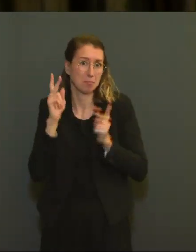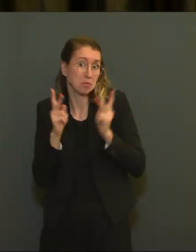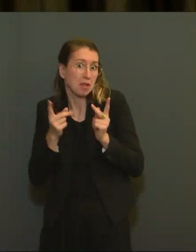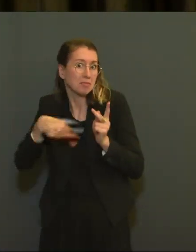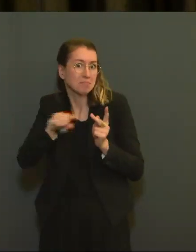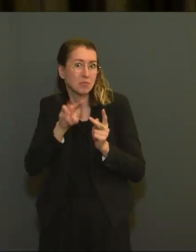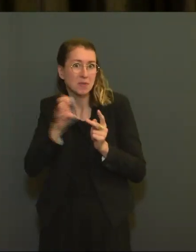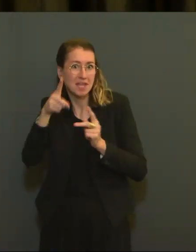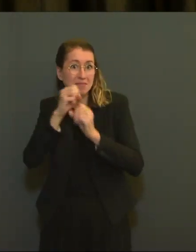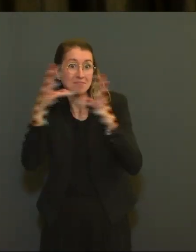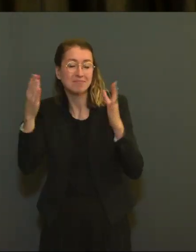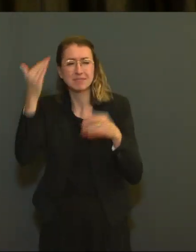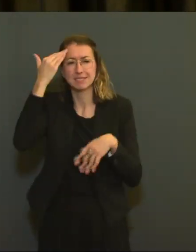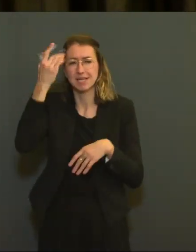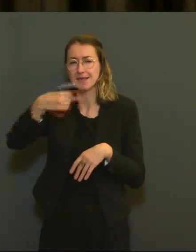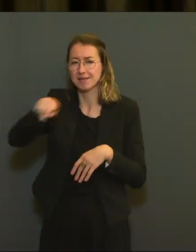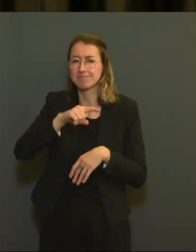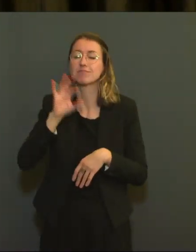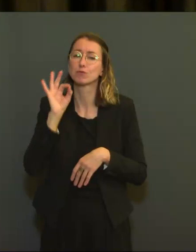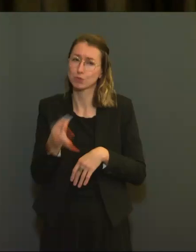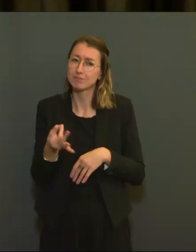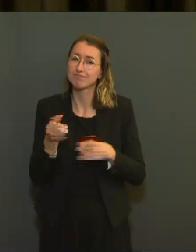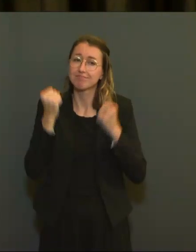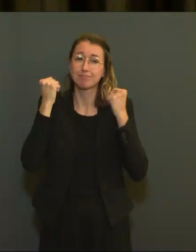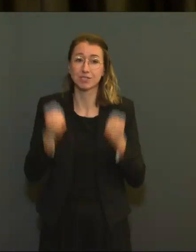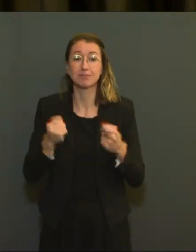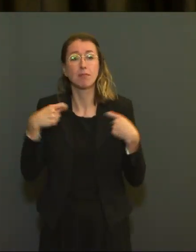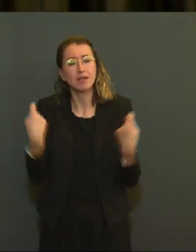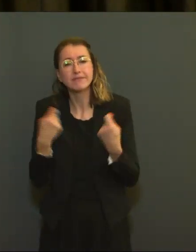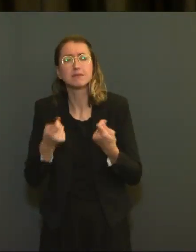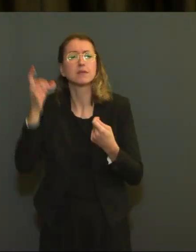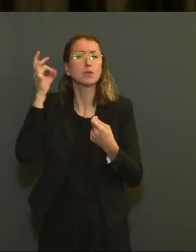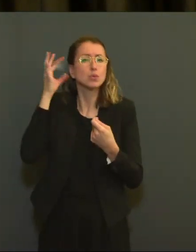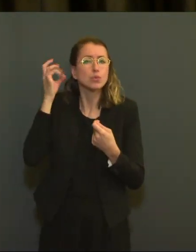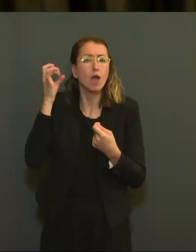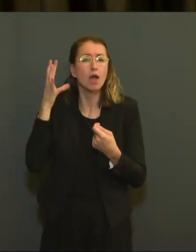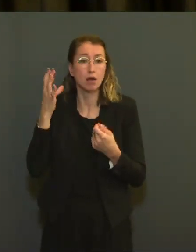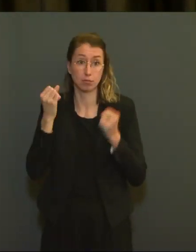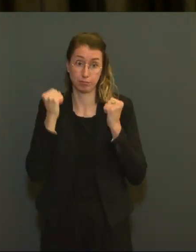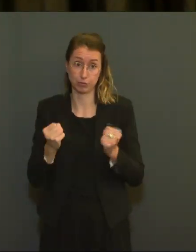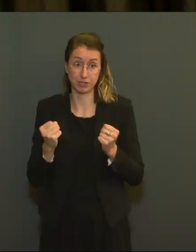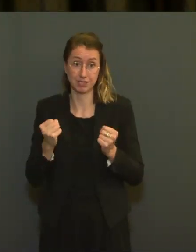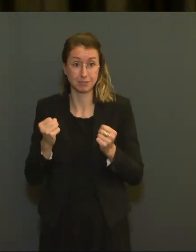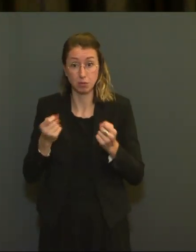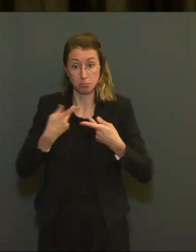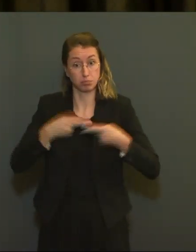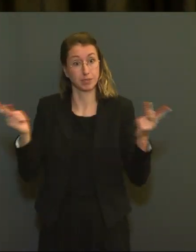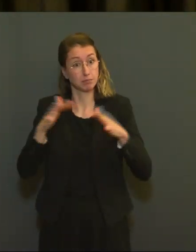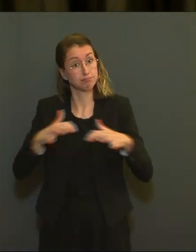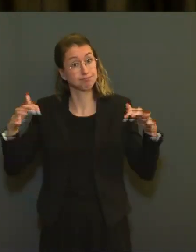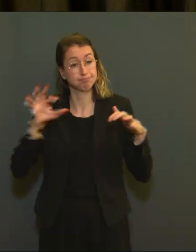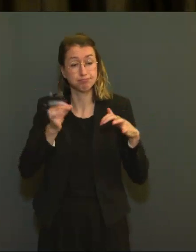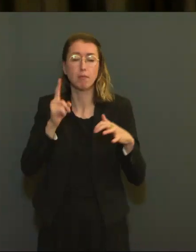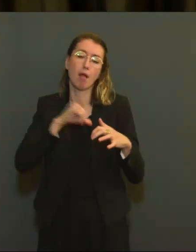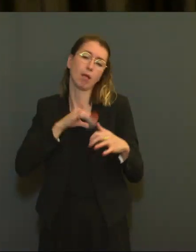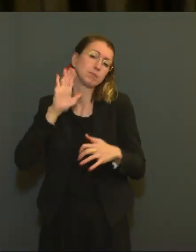des activités culturelles et sportives avec du public, de manière encadrée. Beaucoup de gens ont hâte de retourner au théâtre, à